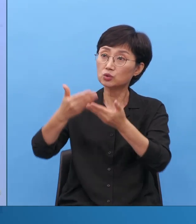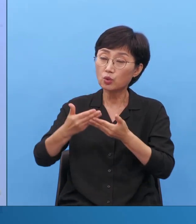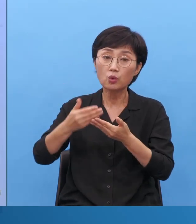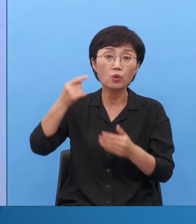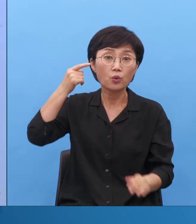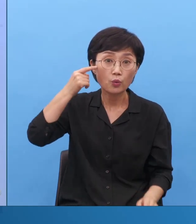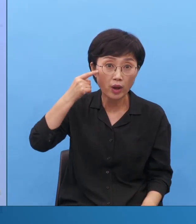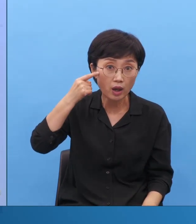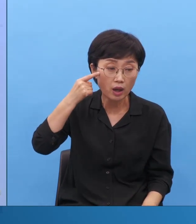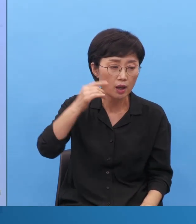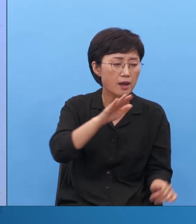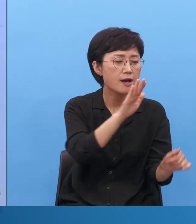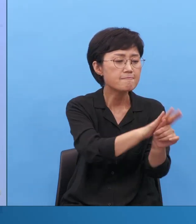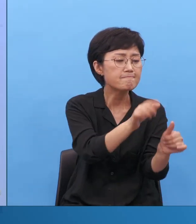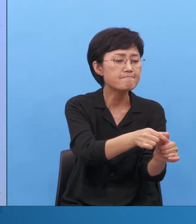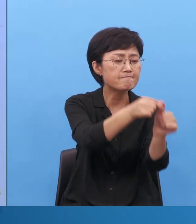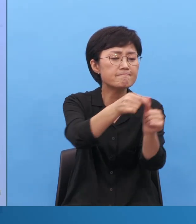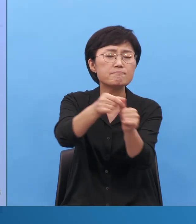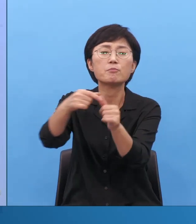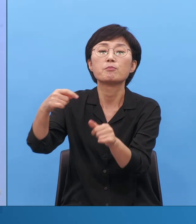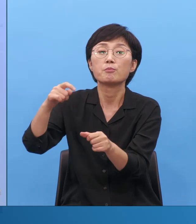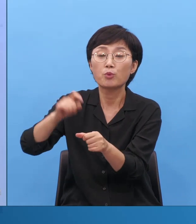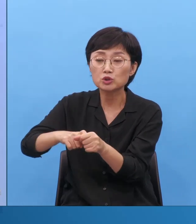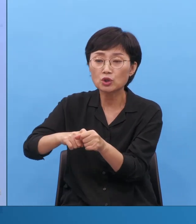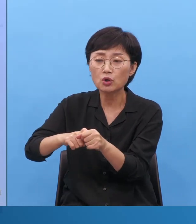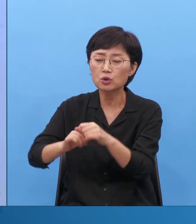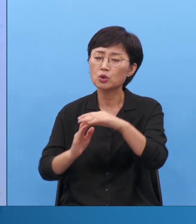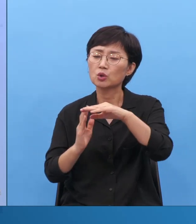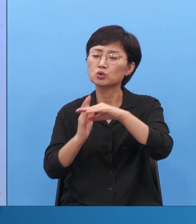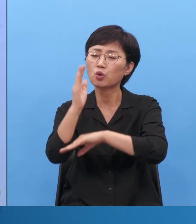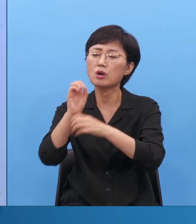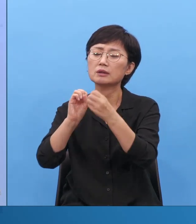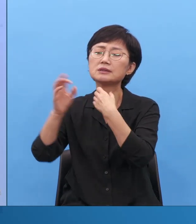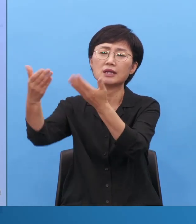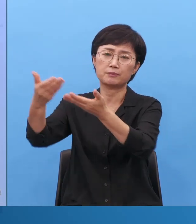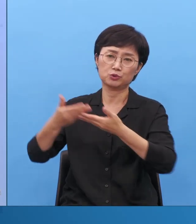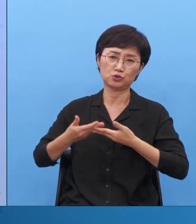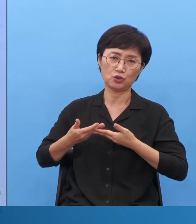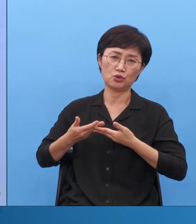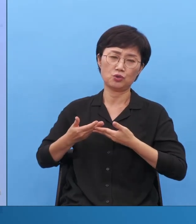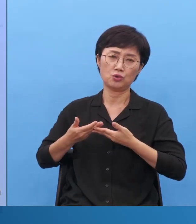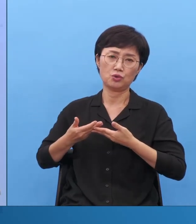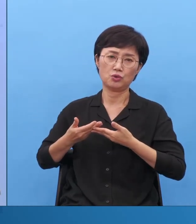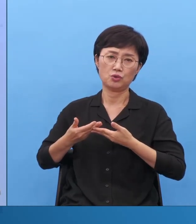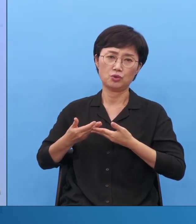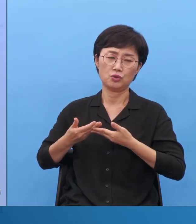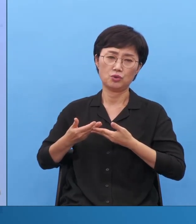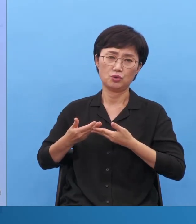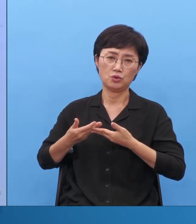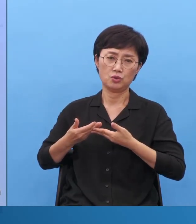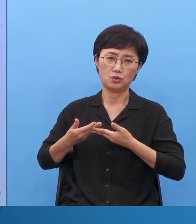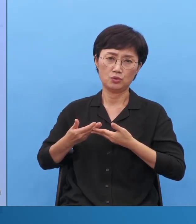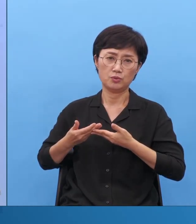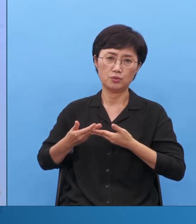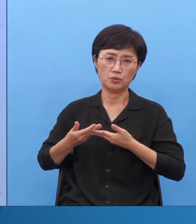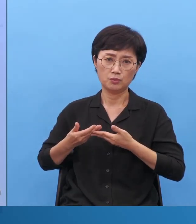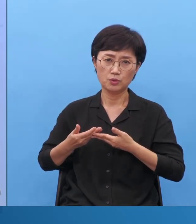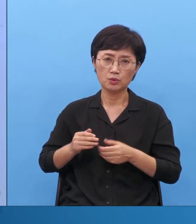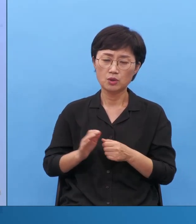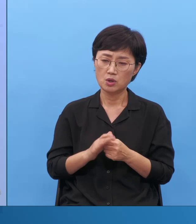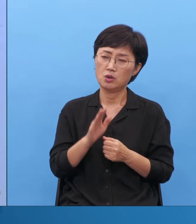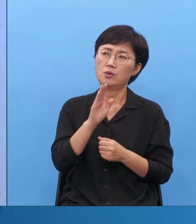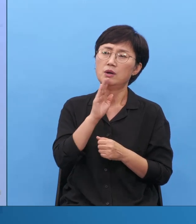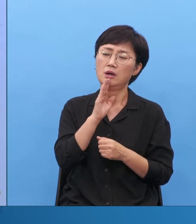save myself and save 도대체 others. 요한복음이 말씀한 그 배경은 뭡니까? 그리스도 성삼위 하나님이시여 하나님이시다 이 말이